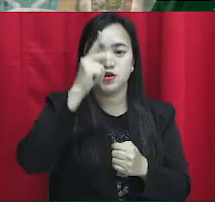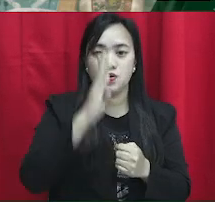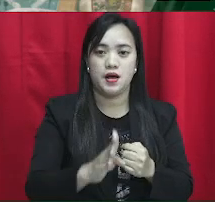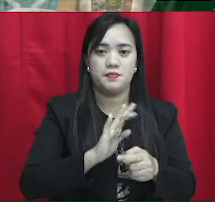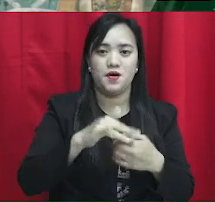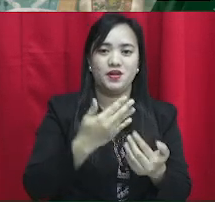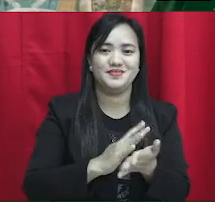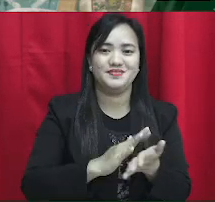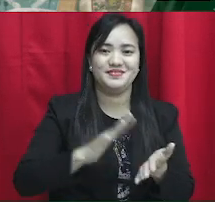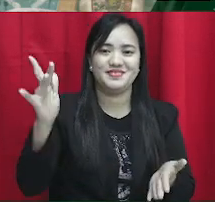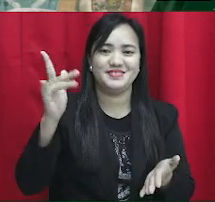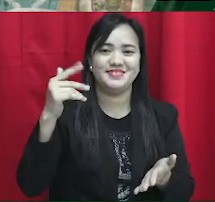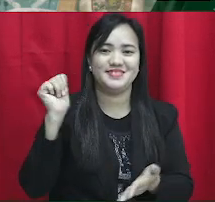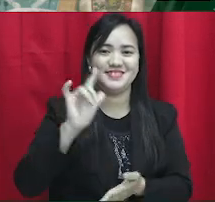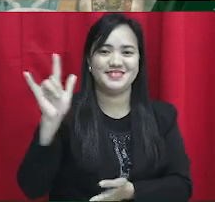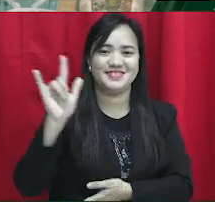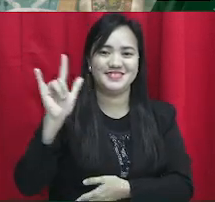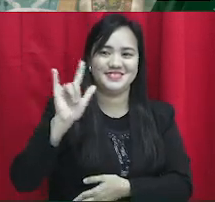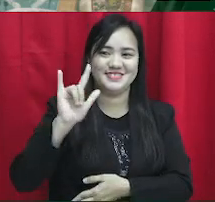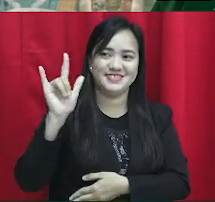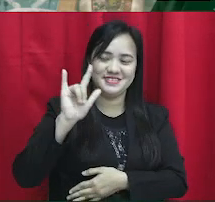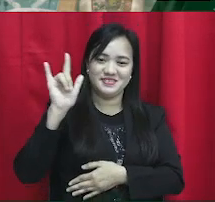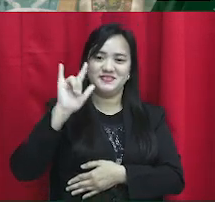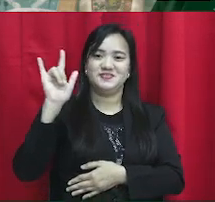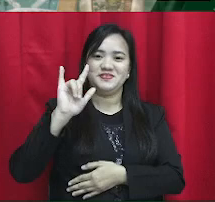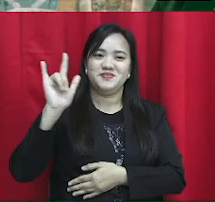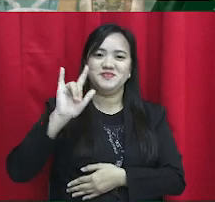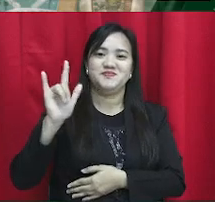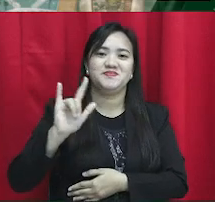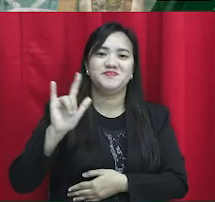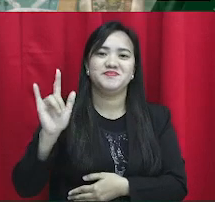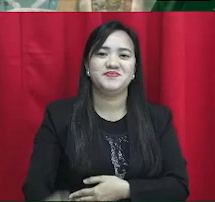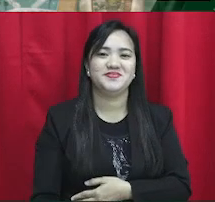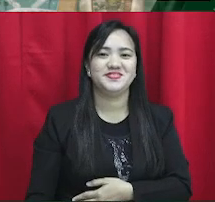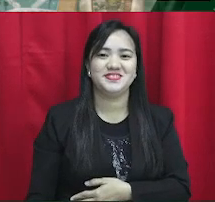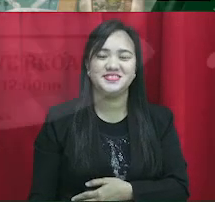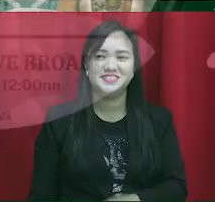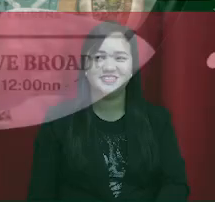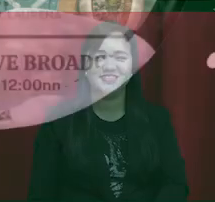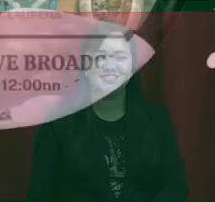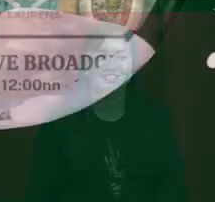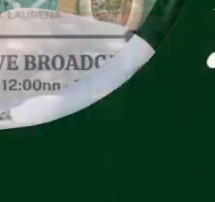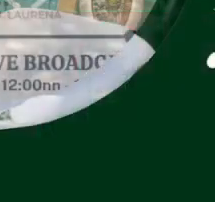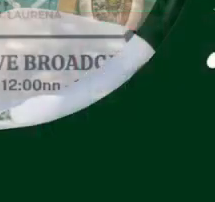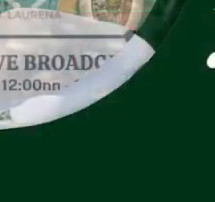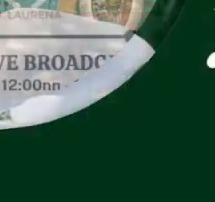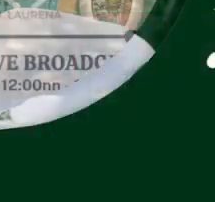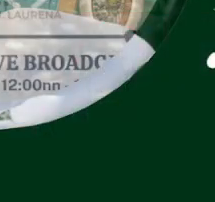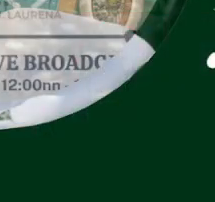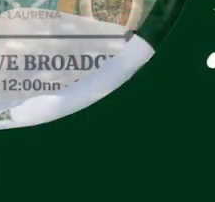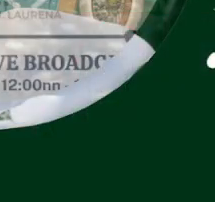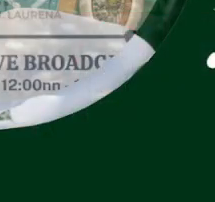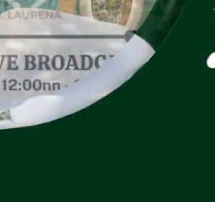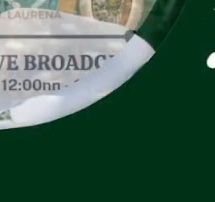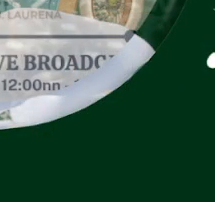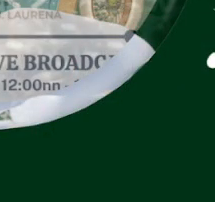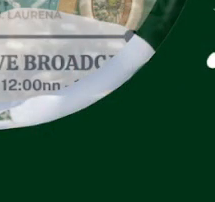to God be the glory. Amen. See you on 2024. Amen.